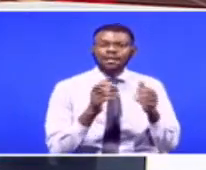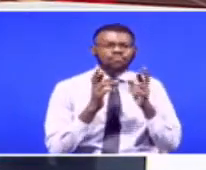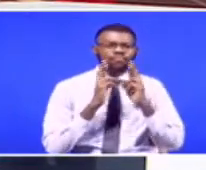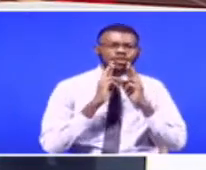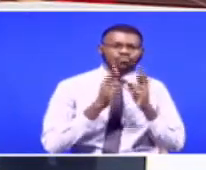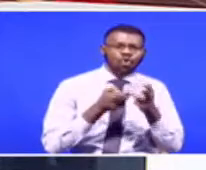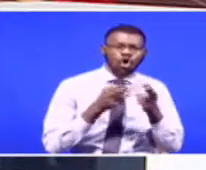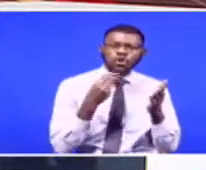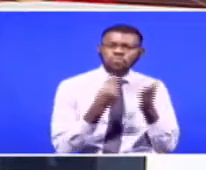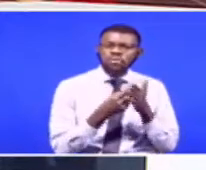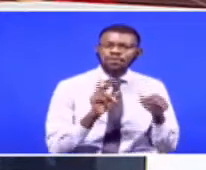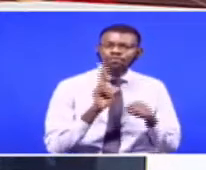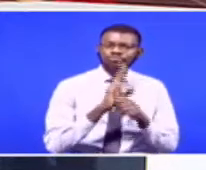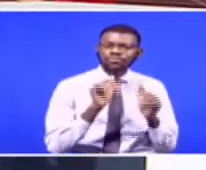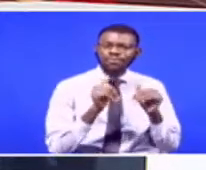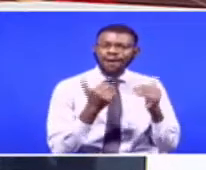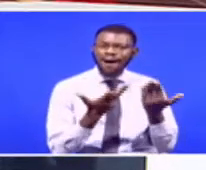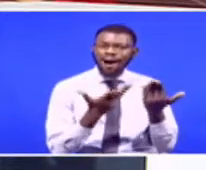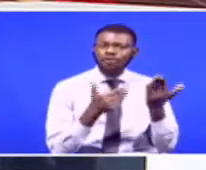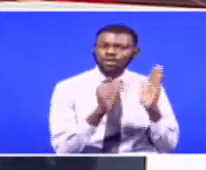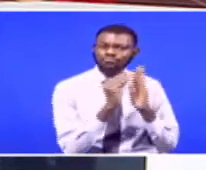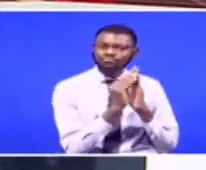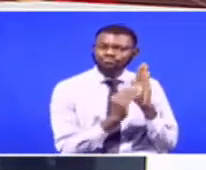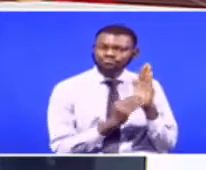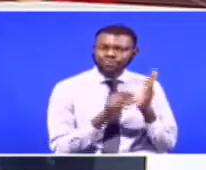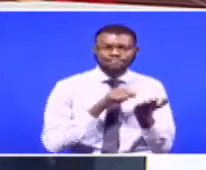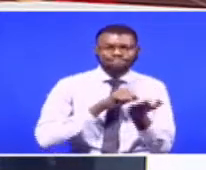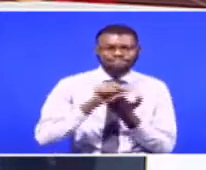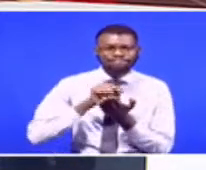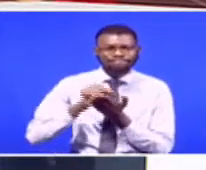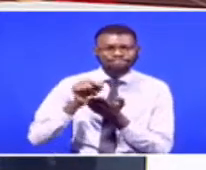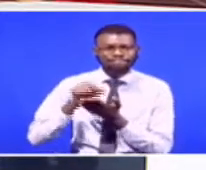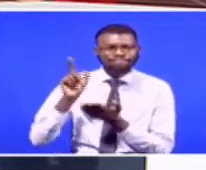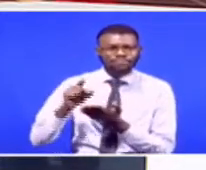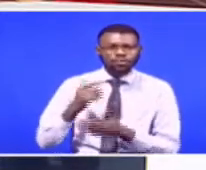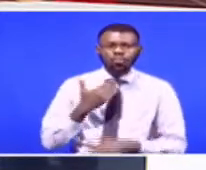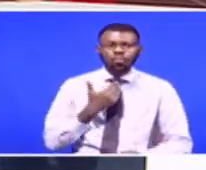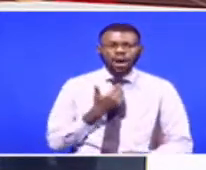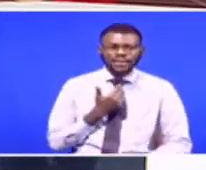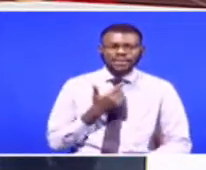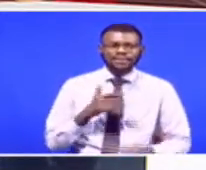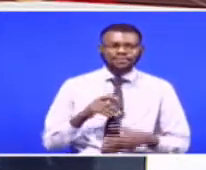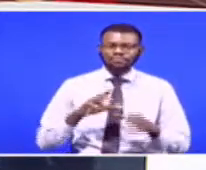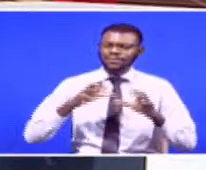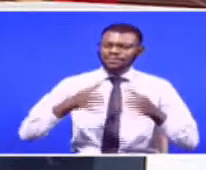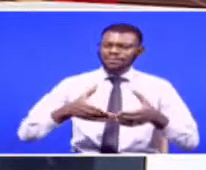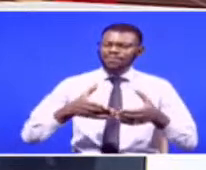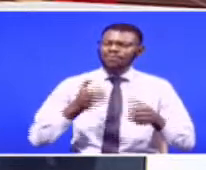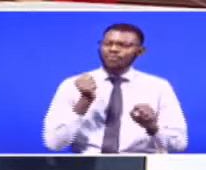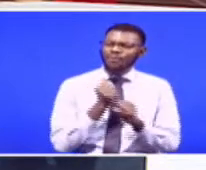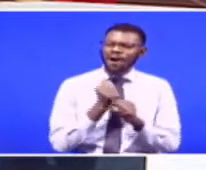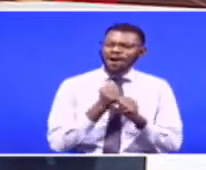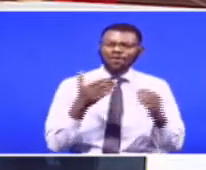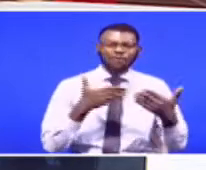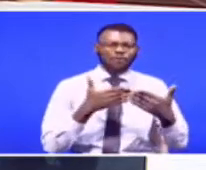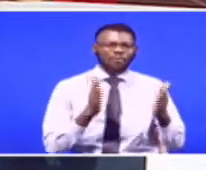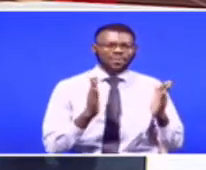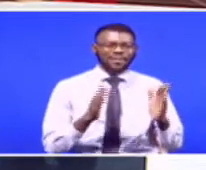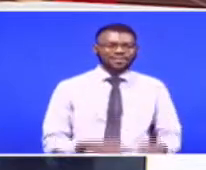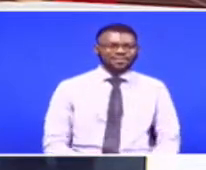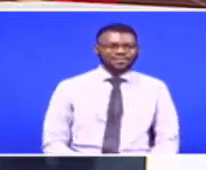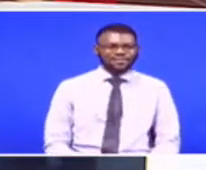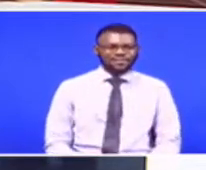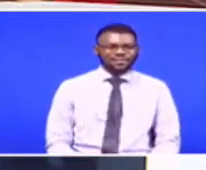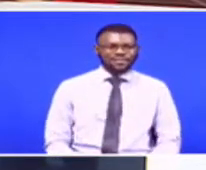na kufafanua masuala mengine ya utendakazi ili kuleta uthabiti wa kampuni na mashirika hayo. Wafadhili